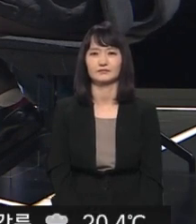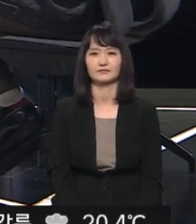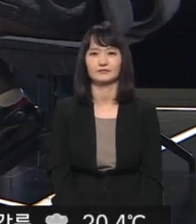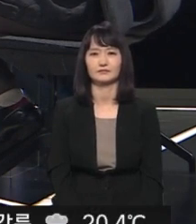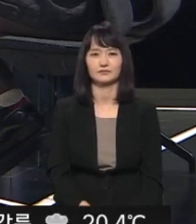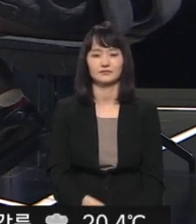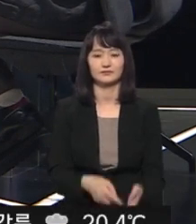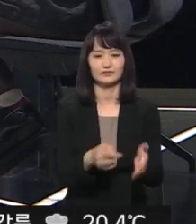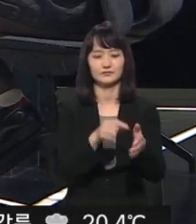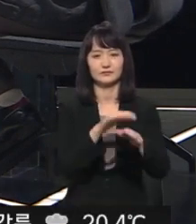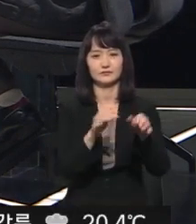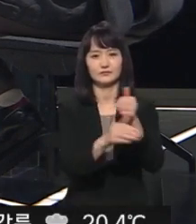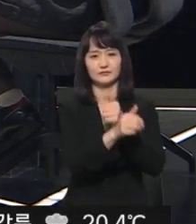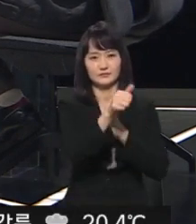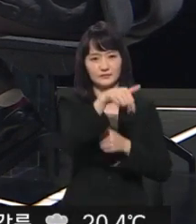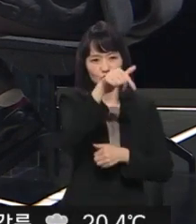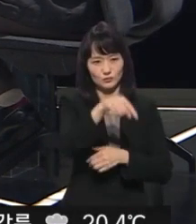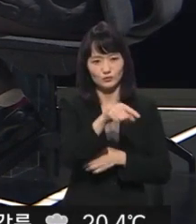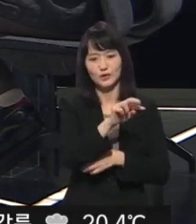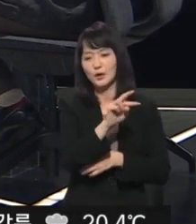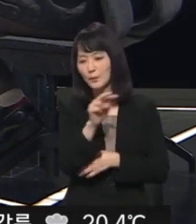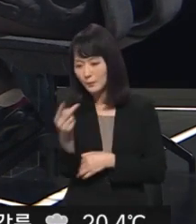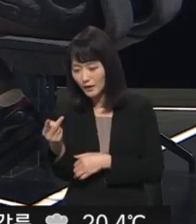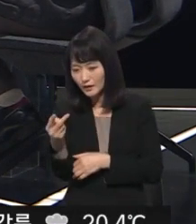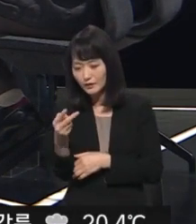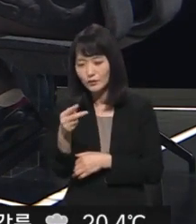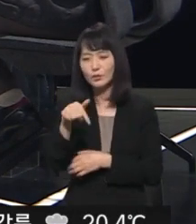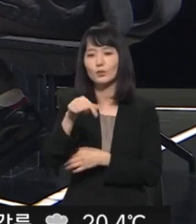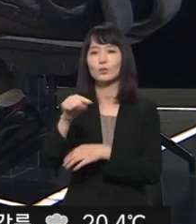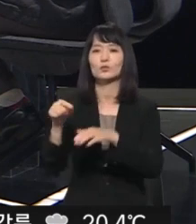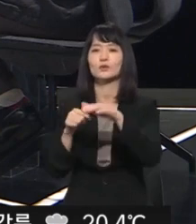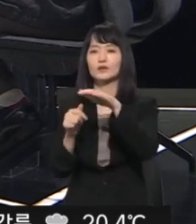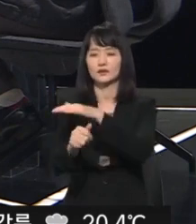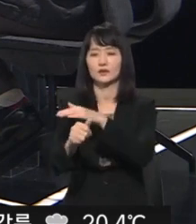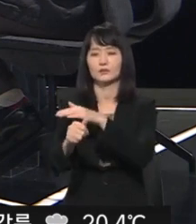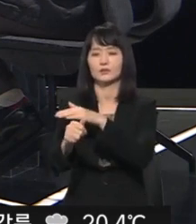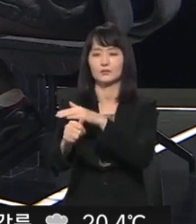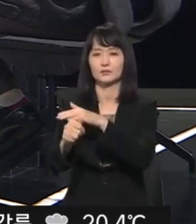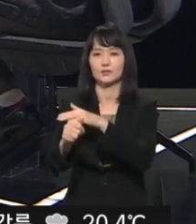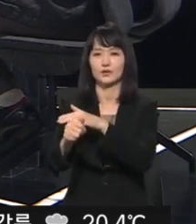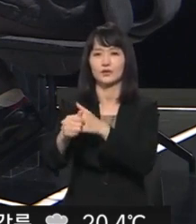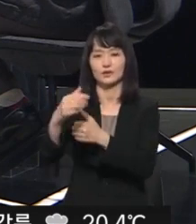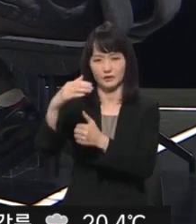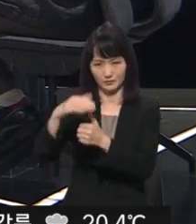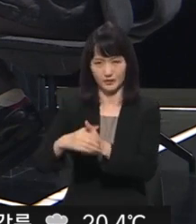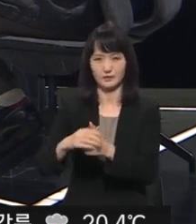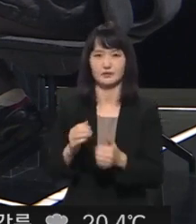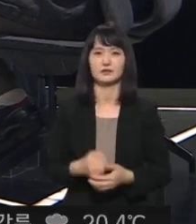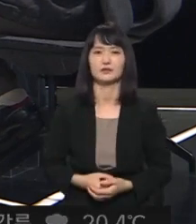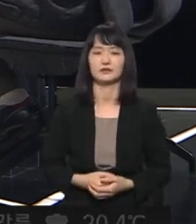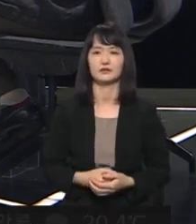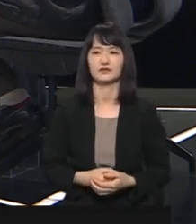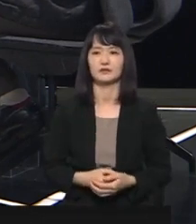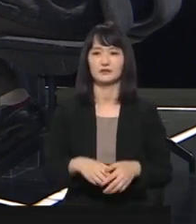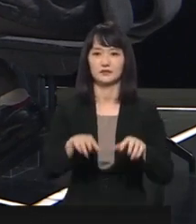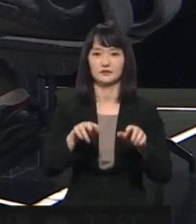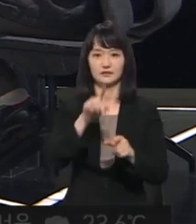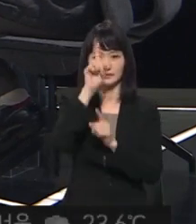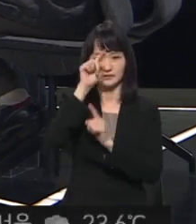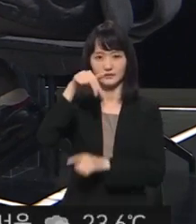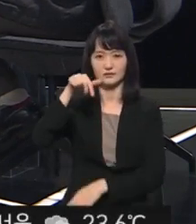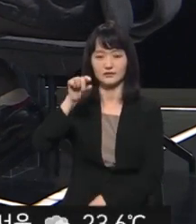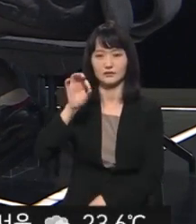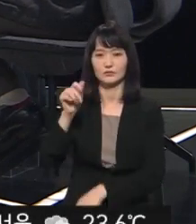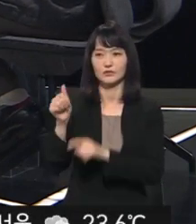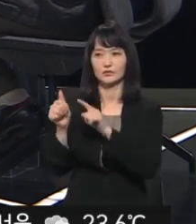거짓에 아시 듣고 떠난 도로 대전으로 돌아가 3번이 내가 한 번 더 남아 있나 예 쏘는 뭐 이제 며 의원도 바로 딱